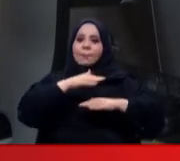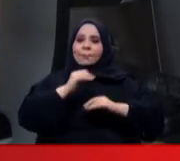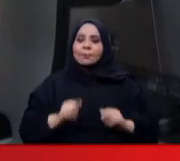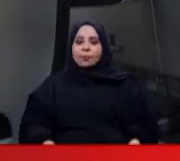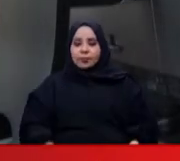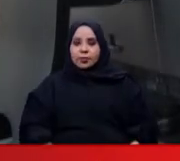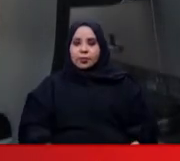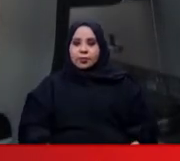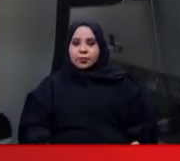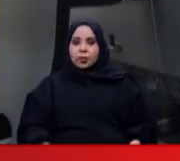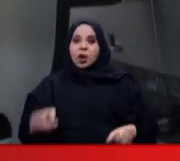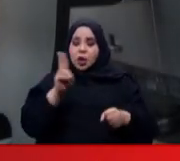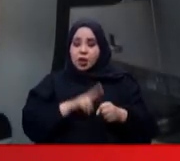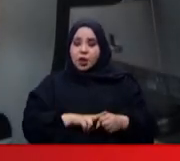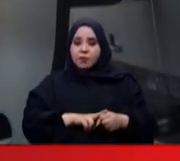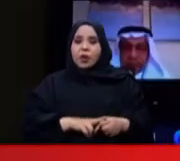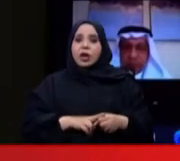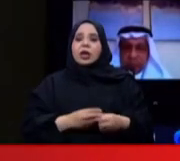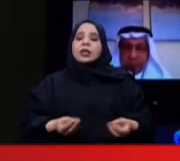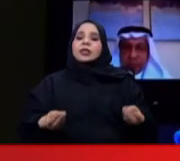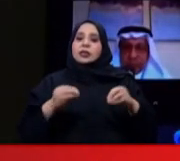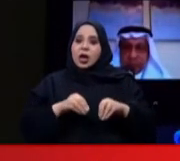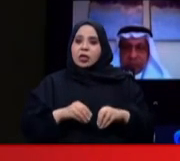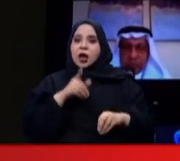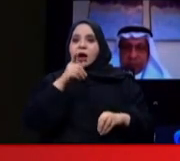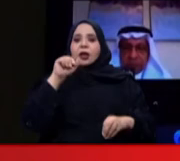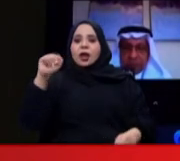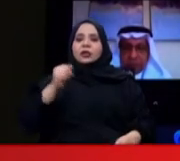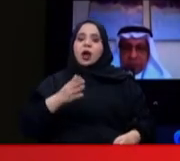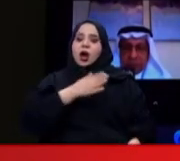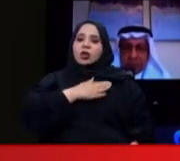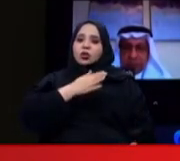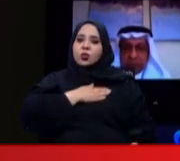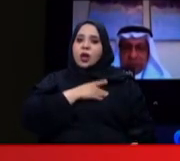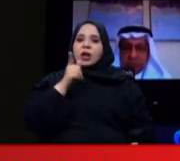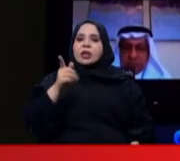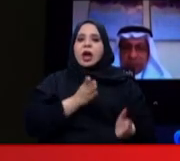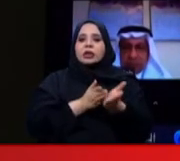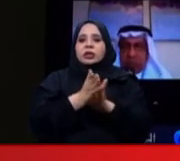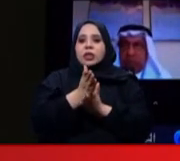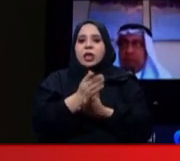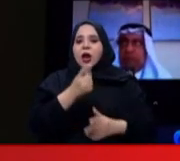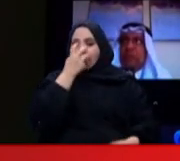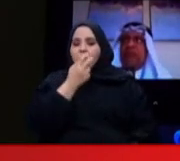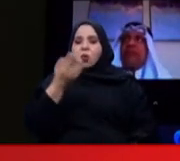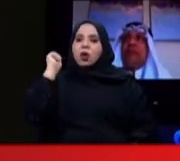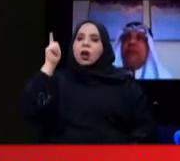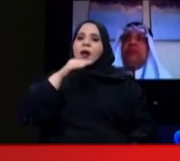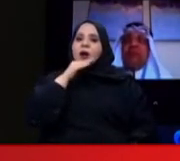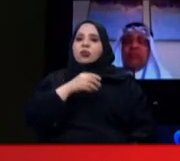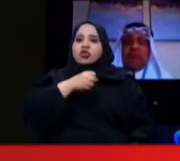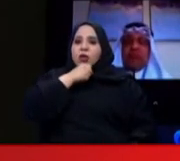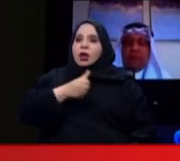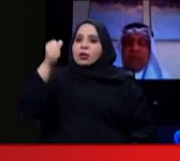قيمتها ومكانتها. وأضاف أن إحياء عاشوراء في البحرين أمر نابع من نهج الأولين ويمثل خصوصية